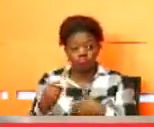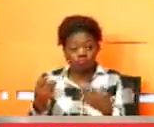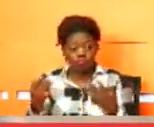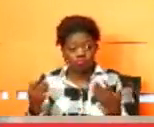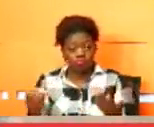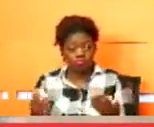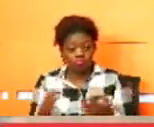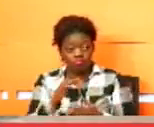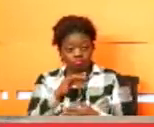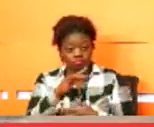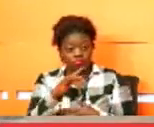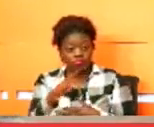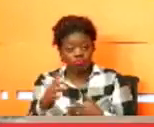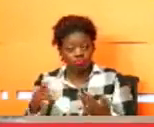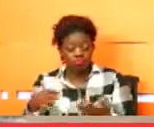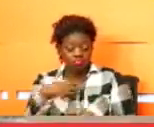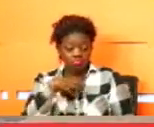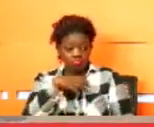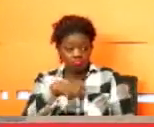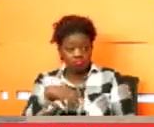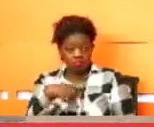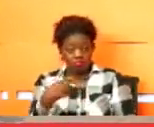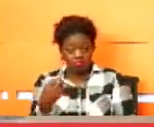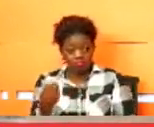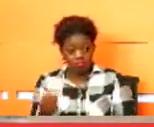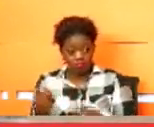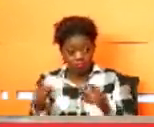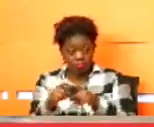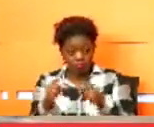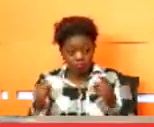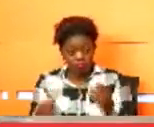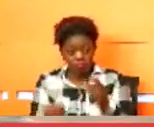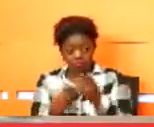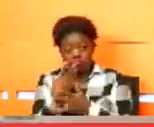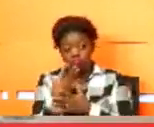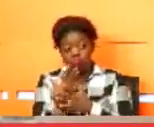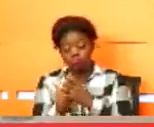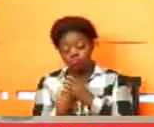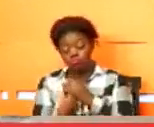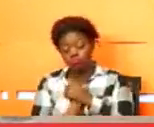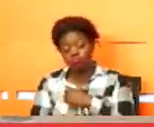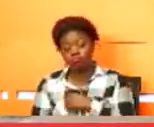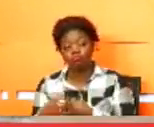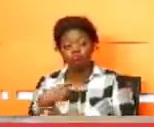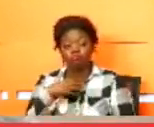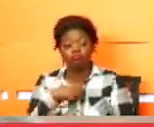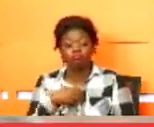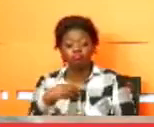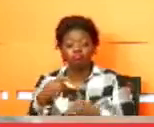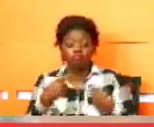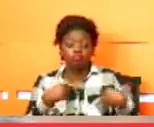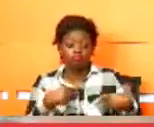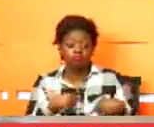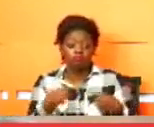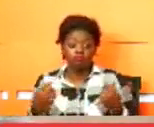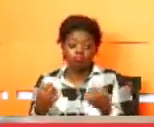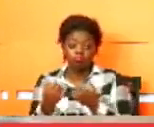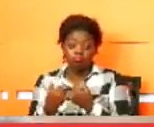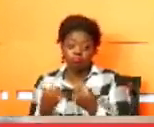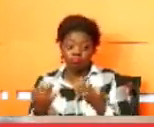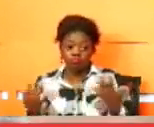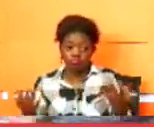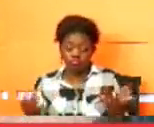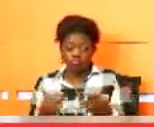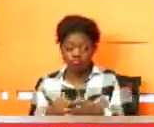atapo yoke na kona akambu wala kiozi inafe kitu yeti luku niga mtu kati kale noyo mchala alabika ya